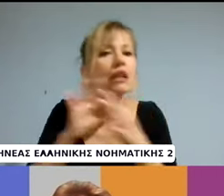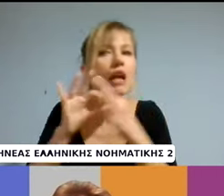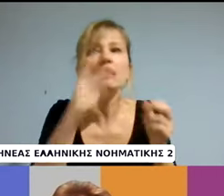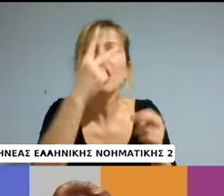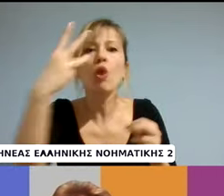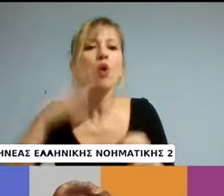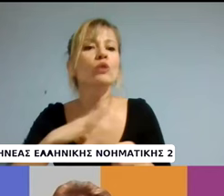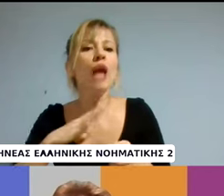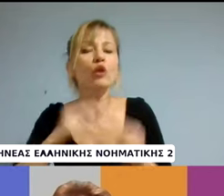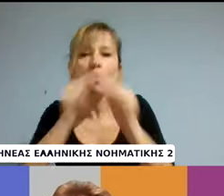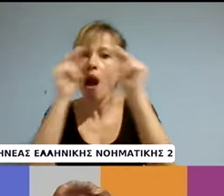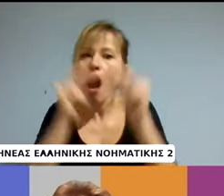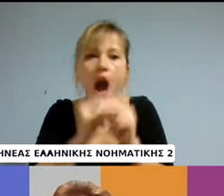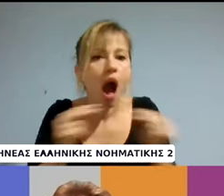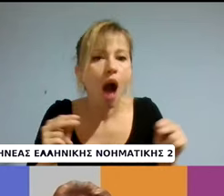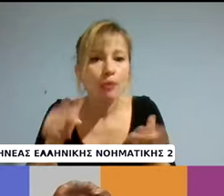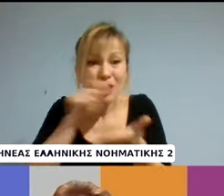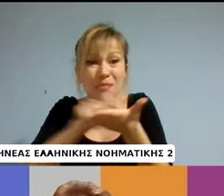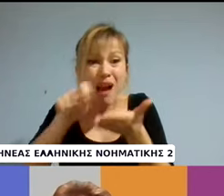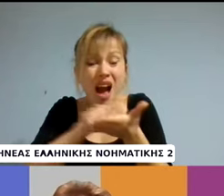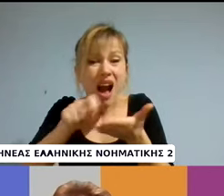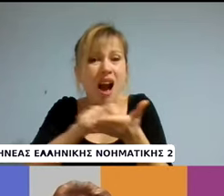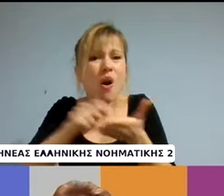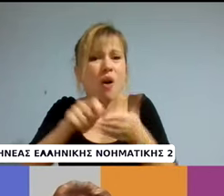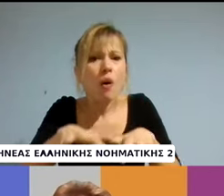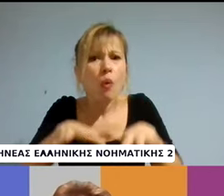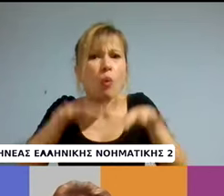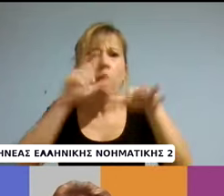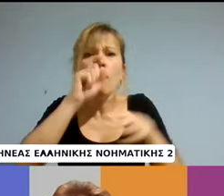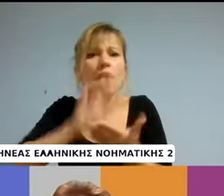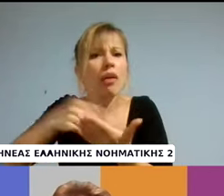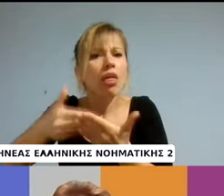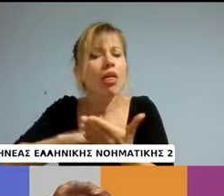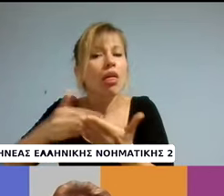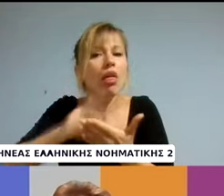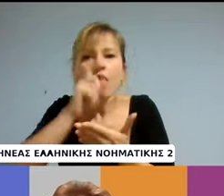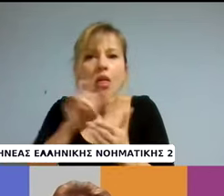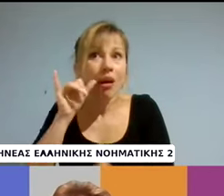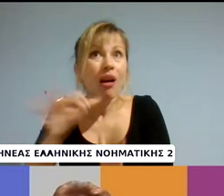καλυφθούν τα έργα ενός γραφείου, η τεράστια αυτή όγκη που έχει ένα γραφείο με μισθωτούς.